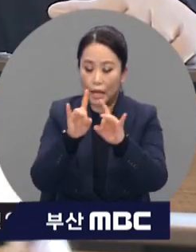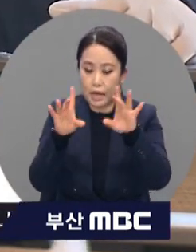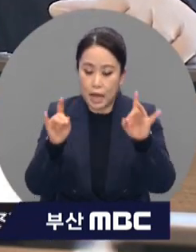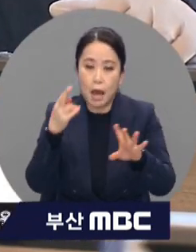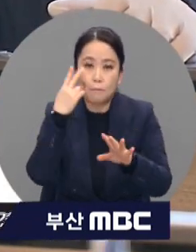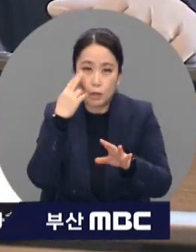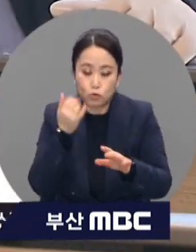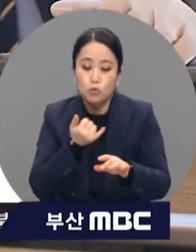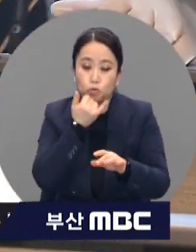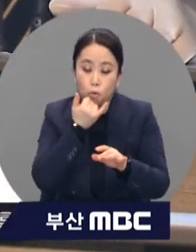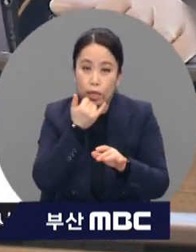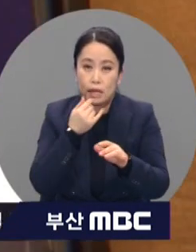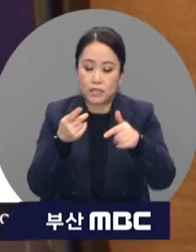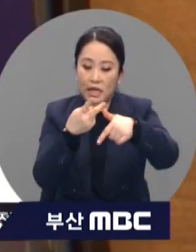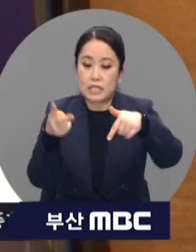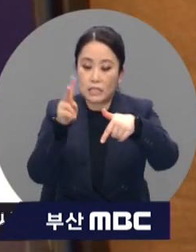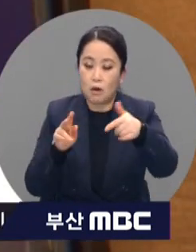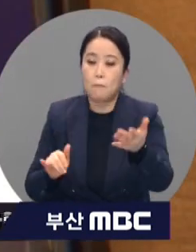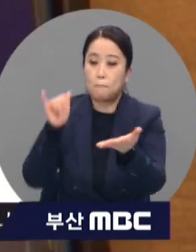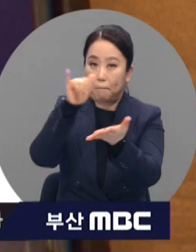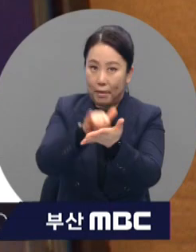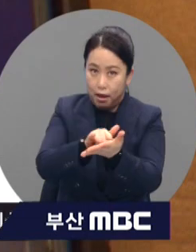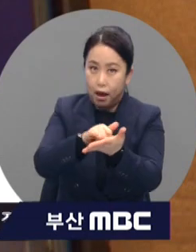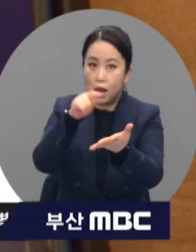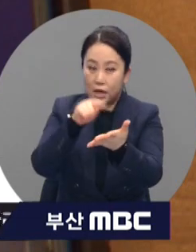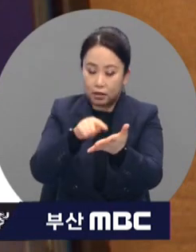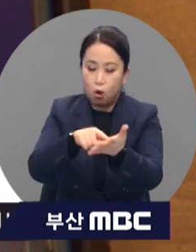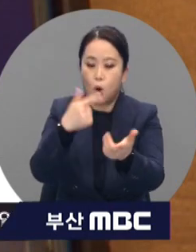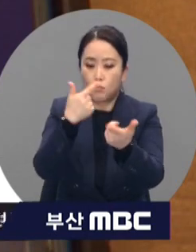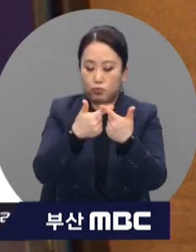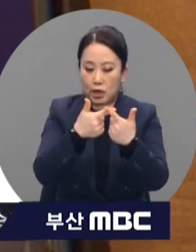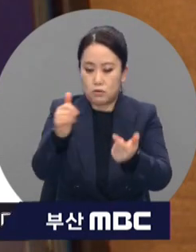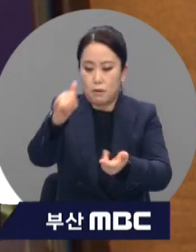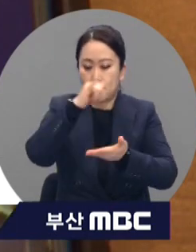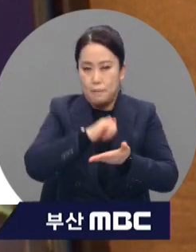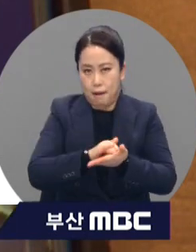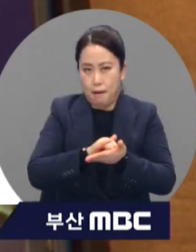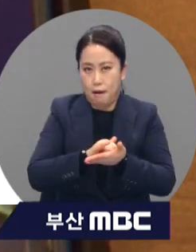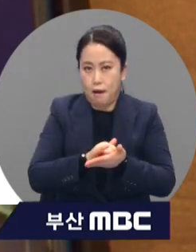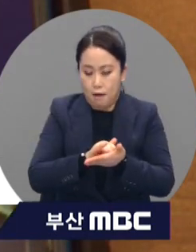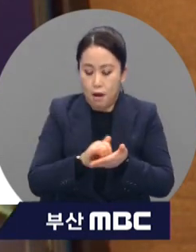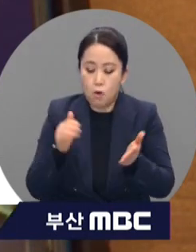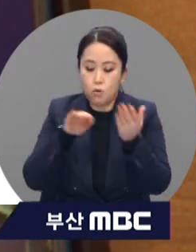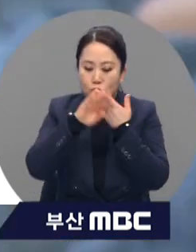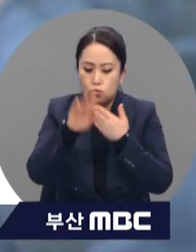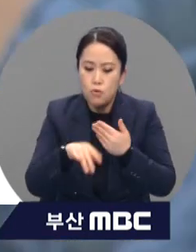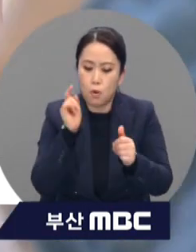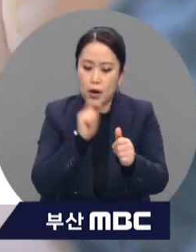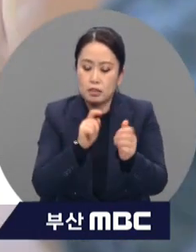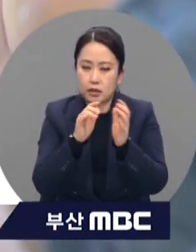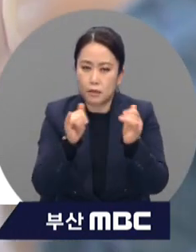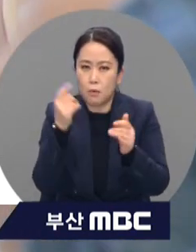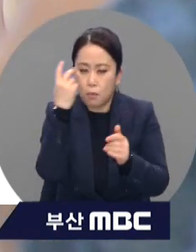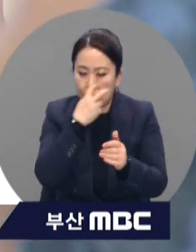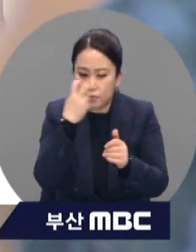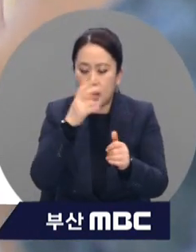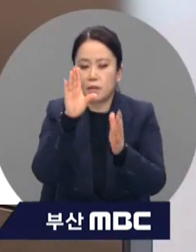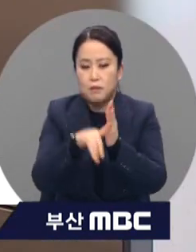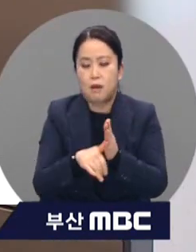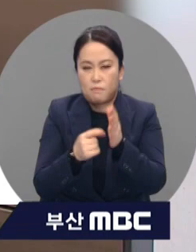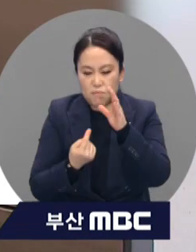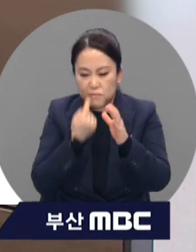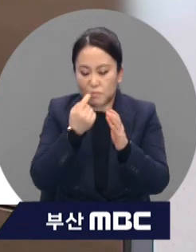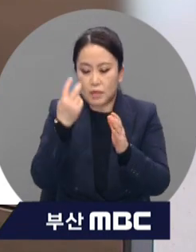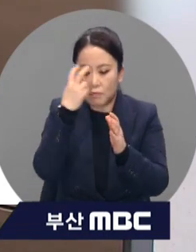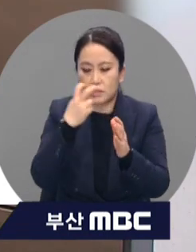미국과 독일에서 인천공항으로 입국했고 부산으로 와 입국 1일차 검사에서 확진 판정을 받은 뒤 오미크론 변이가